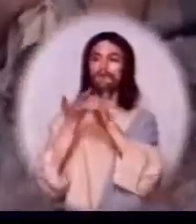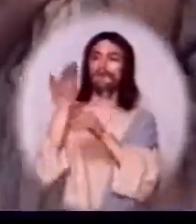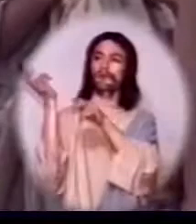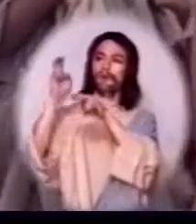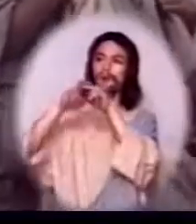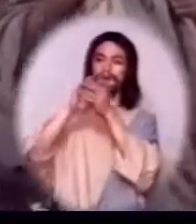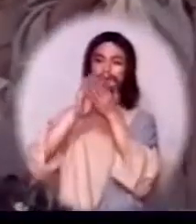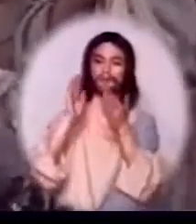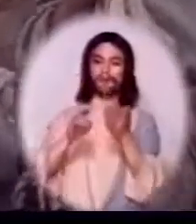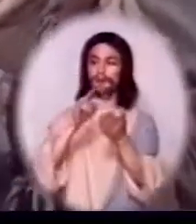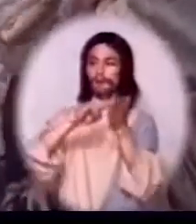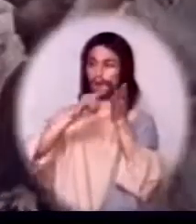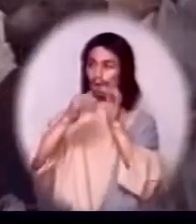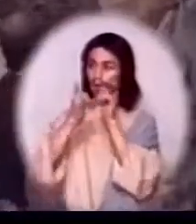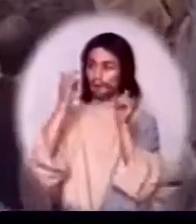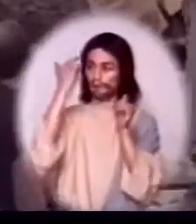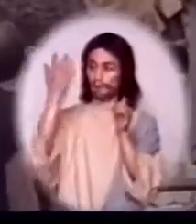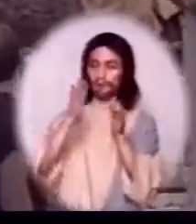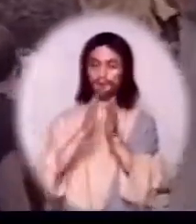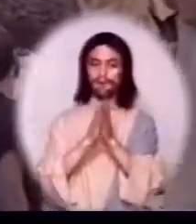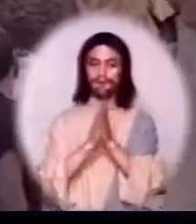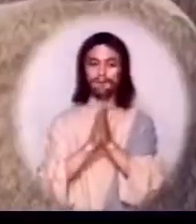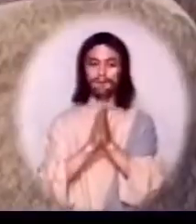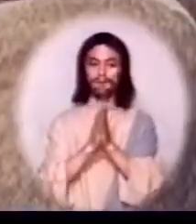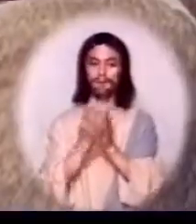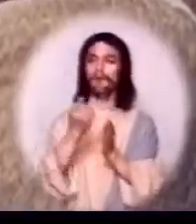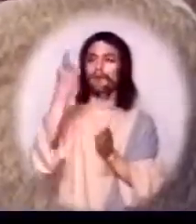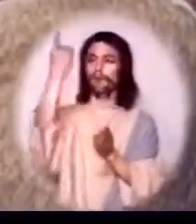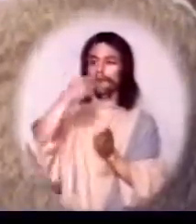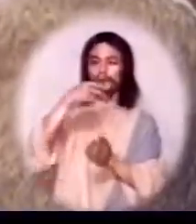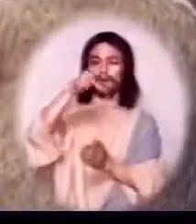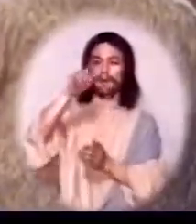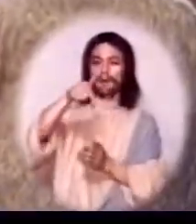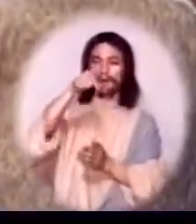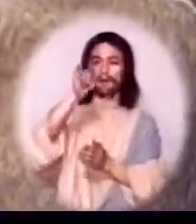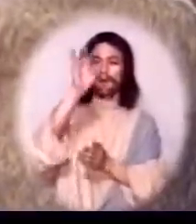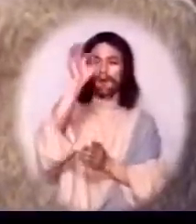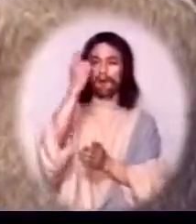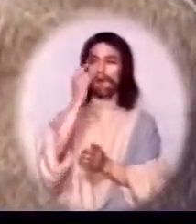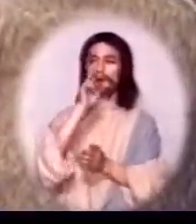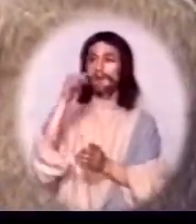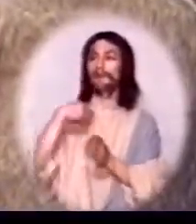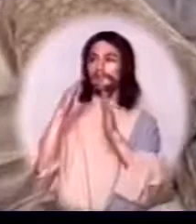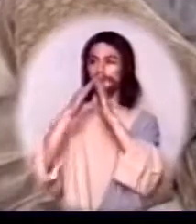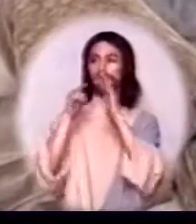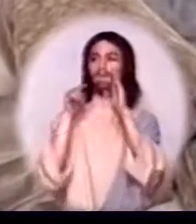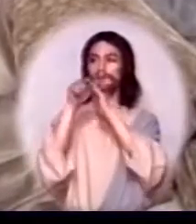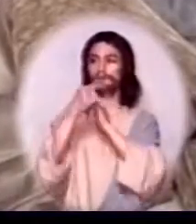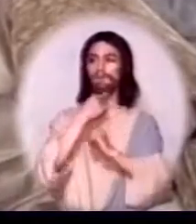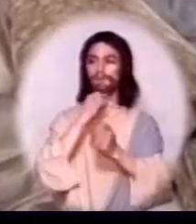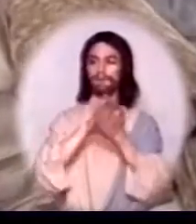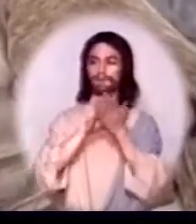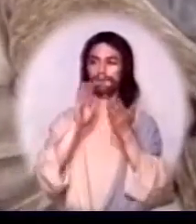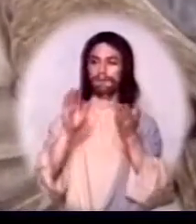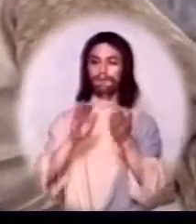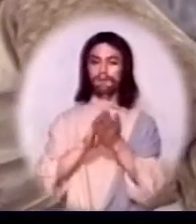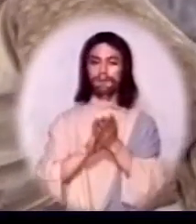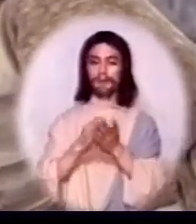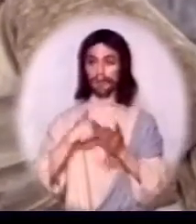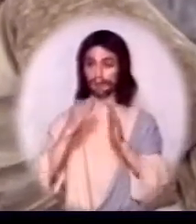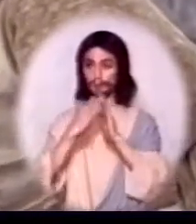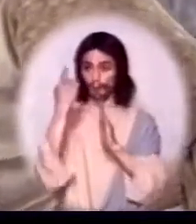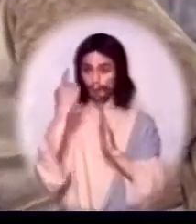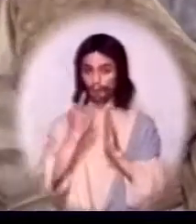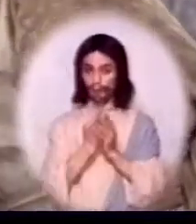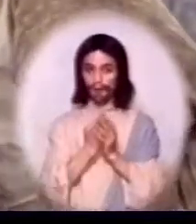위로 올라갔습니다. 저 사람 세리잖아. 빨리 내려오너라 삭개오야. 오늘은 내가 네 집에서 머물겠다.